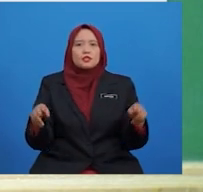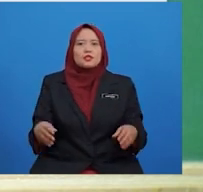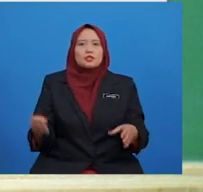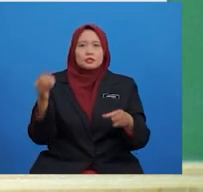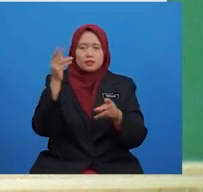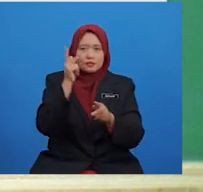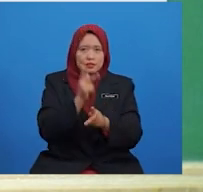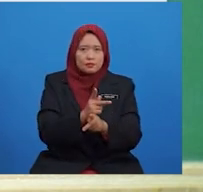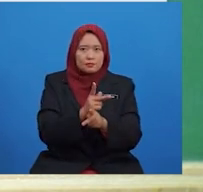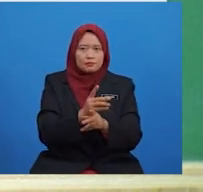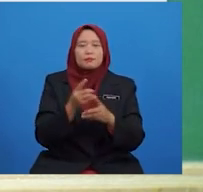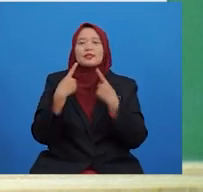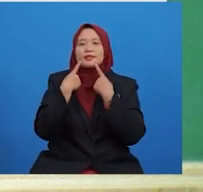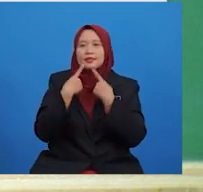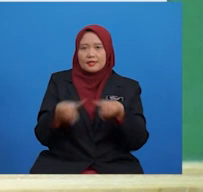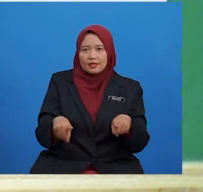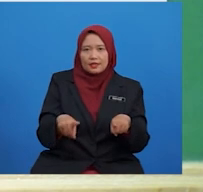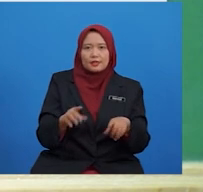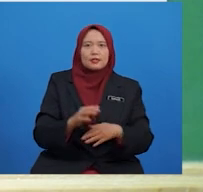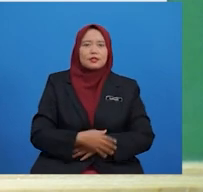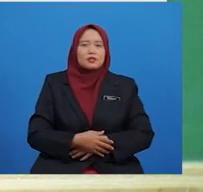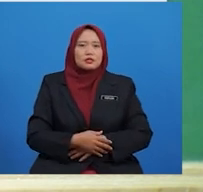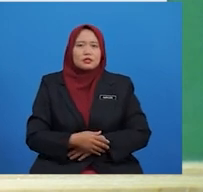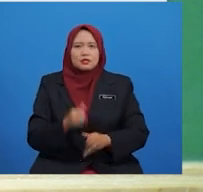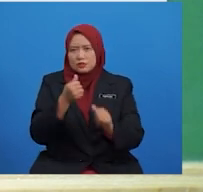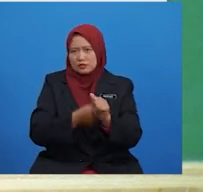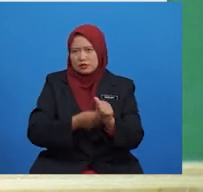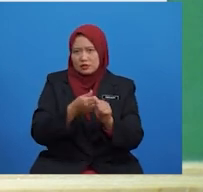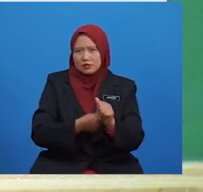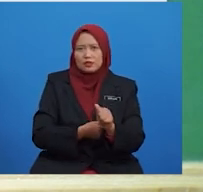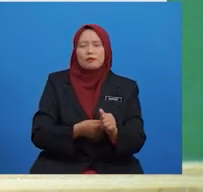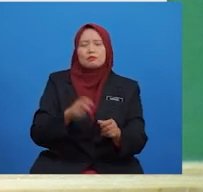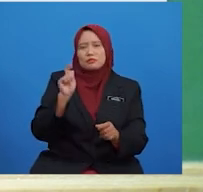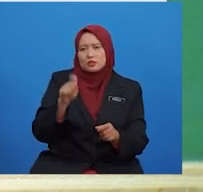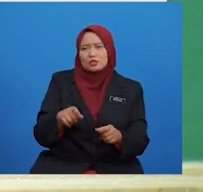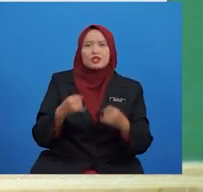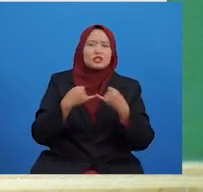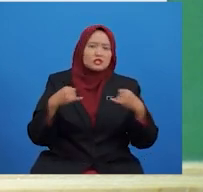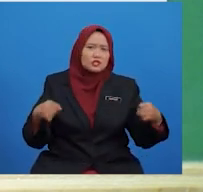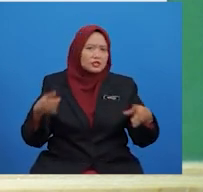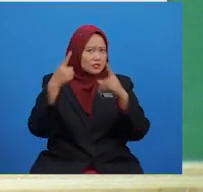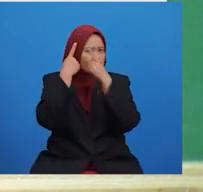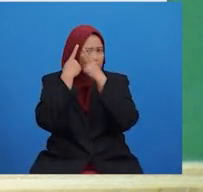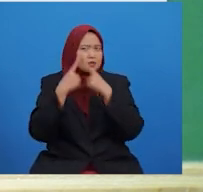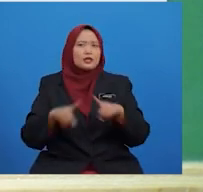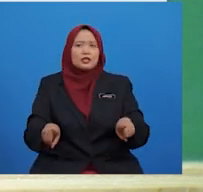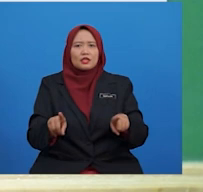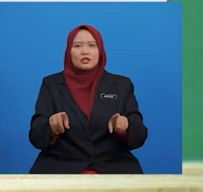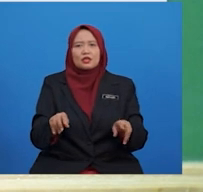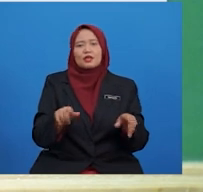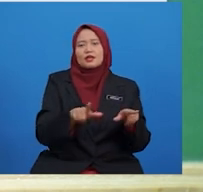mempunyai jenis data dan saiz berbeza-beza yang akan mempengaruhi penggunaan